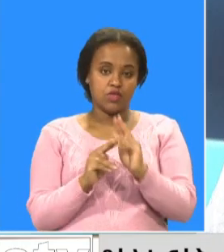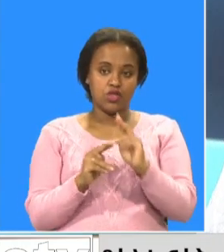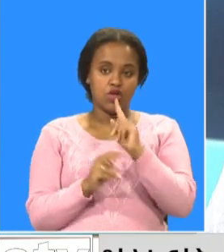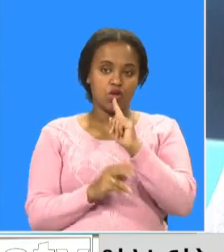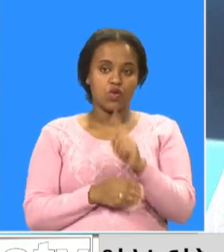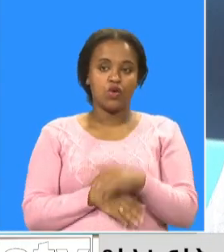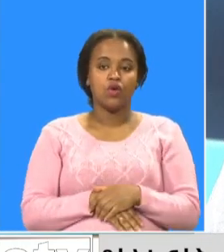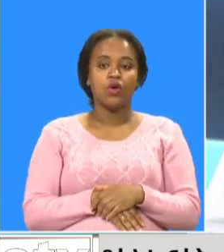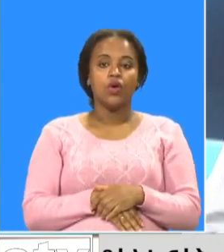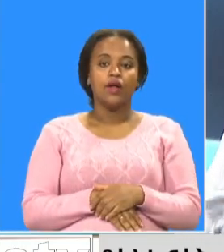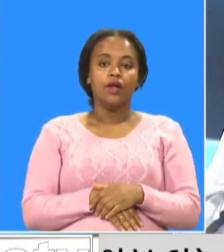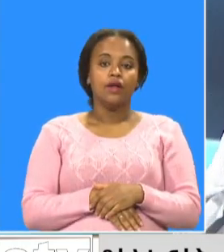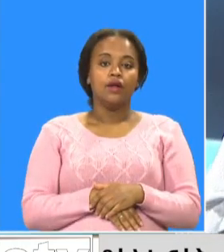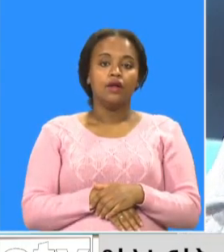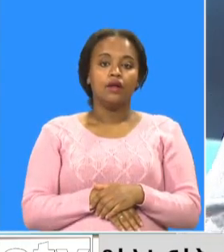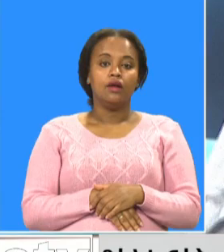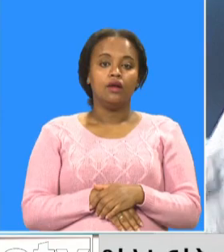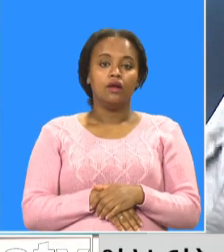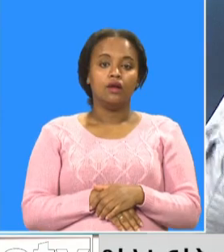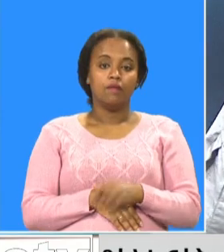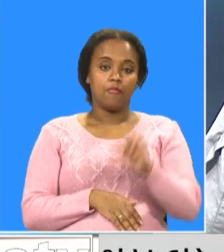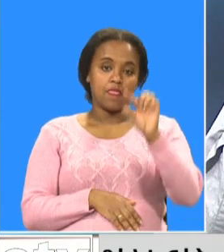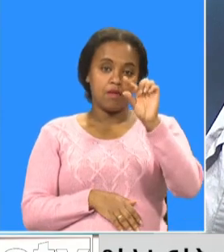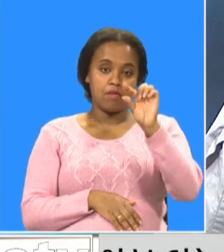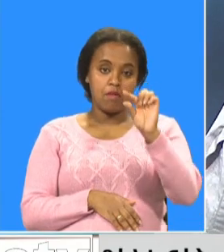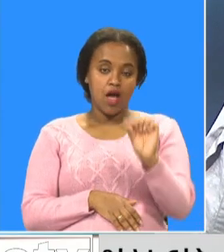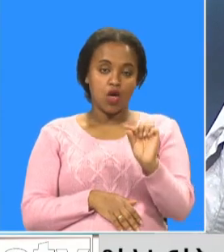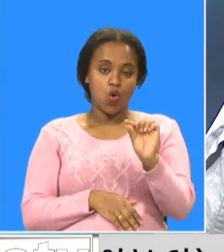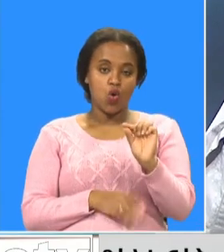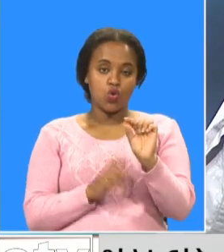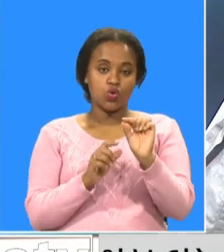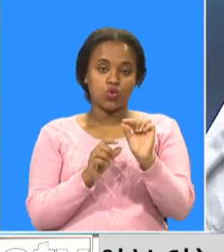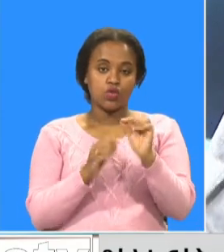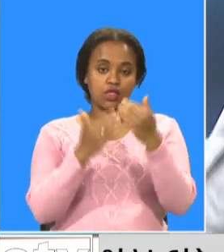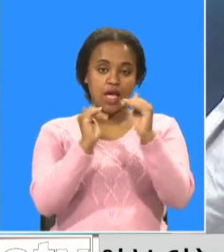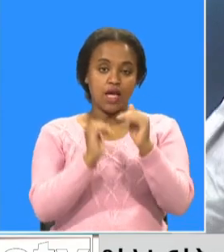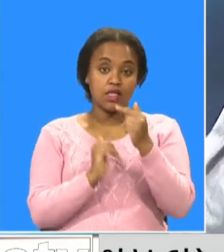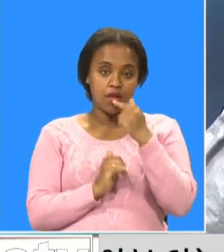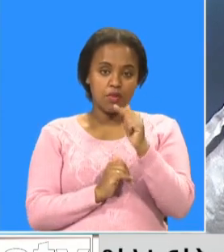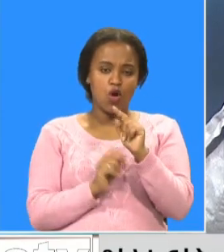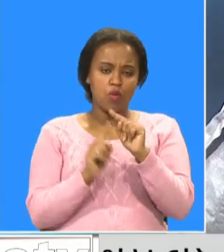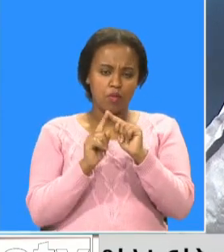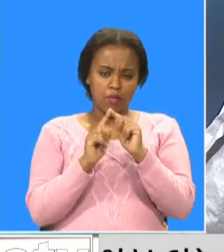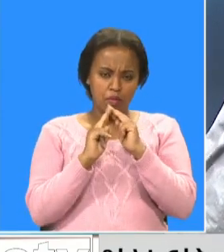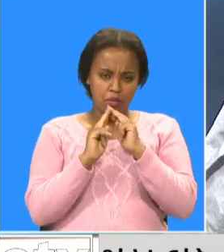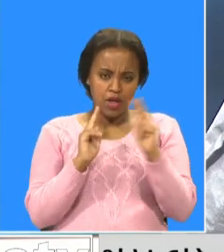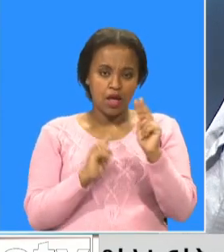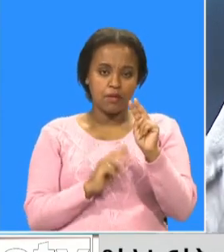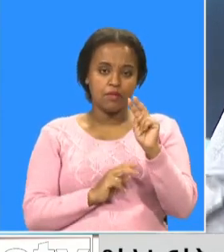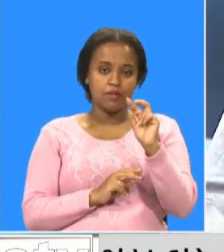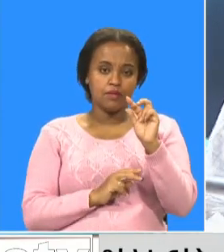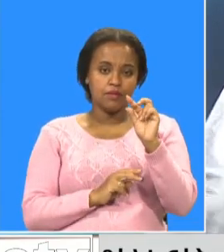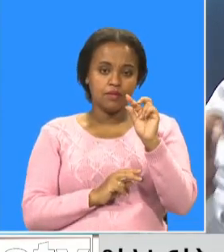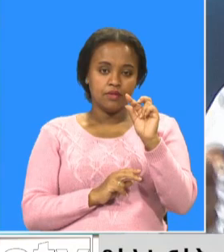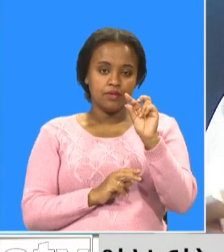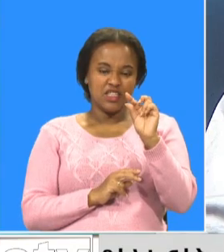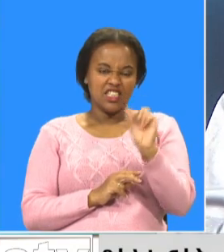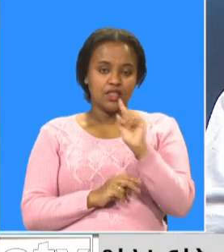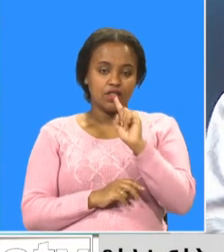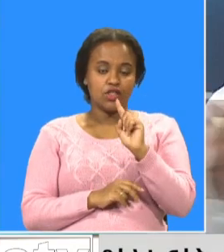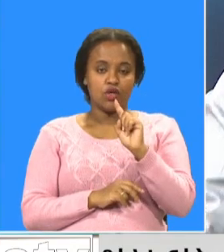ስለተቸገርኩ ነው። ባይዘ እንግዲህ ማይክሮን ሳይዝ የምንለው በጣም ትንሽ ነው። ልክ እንደ